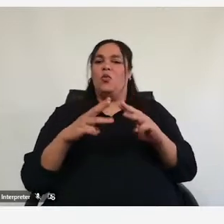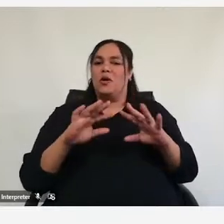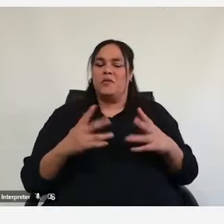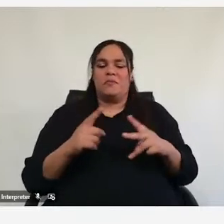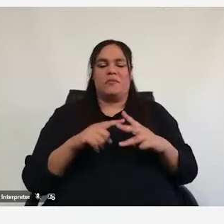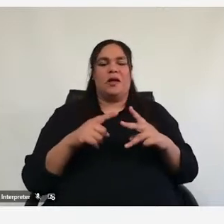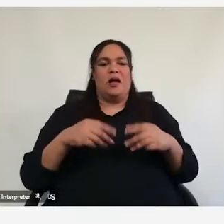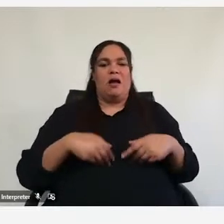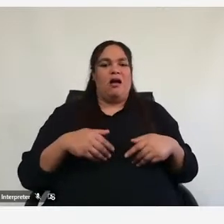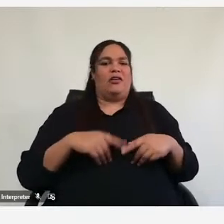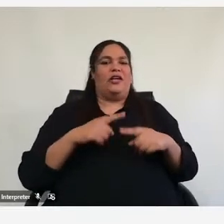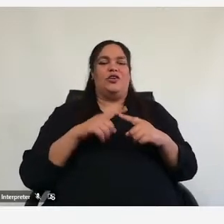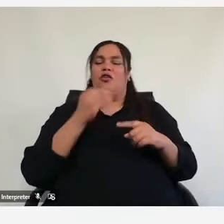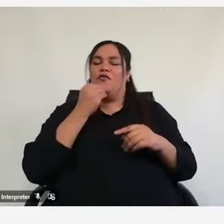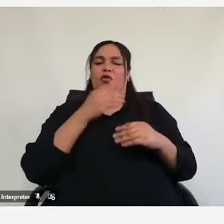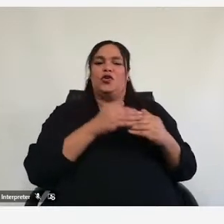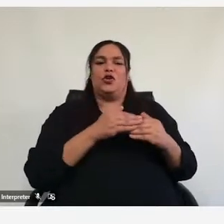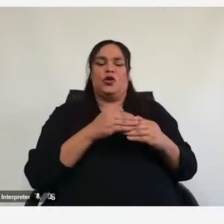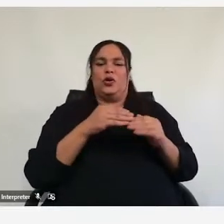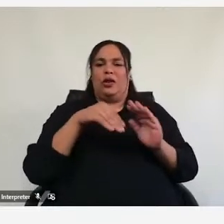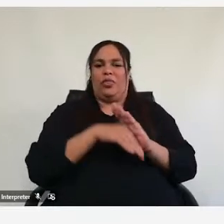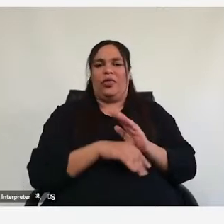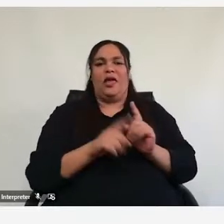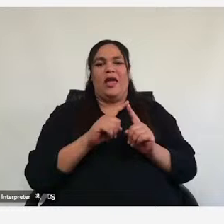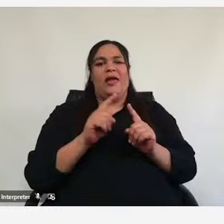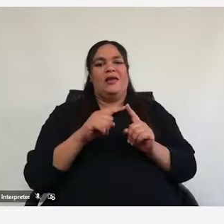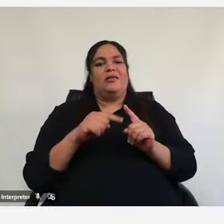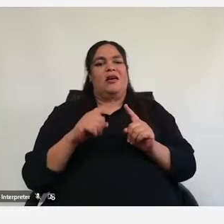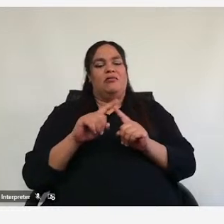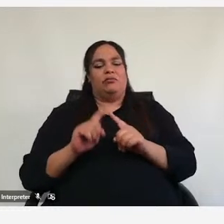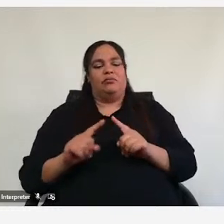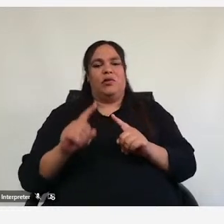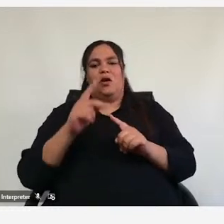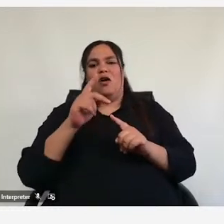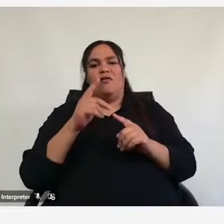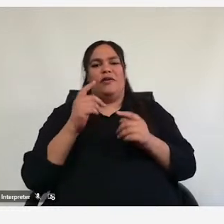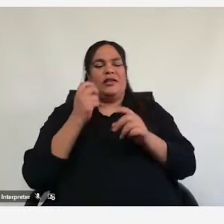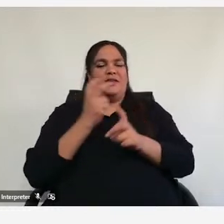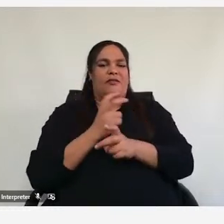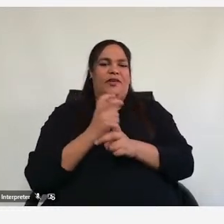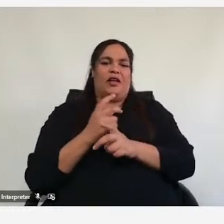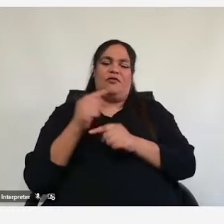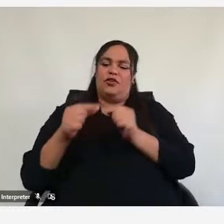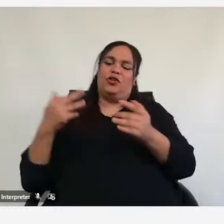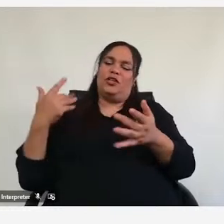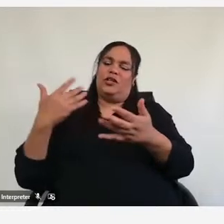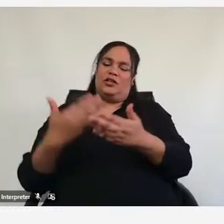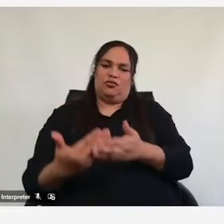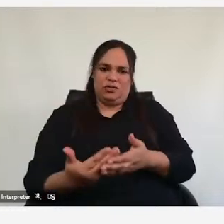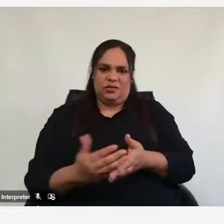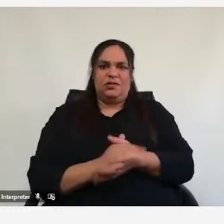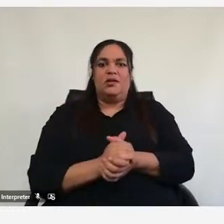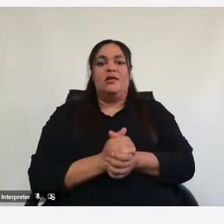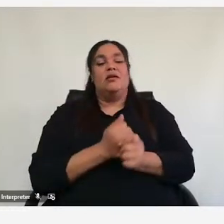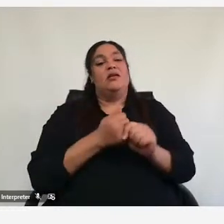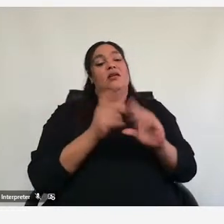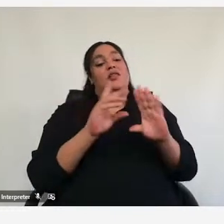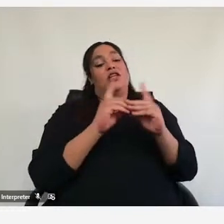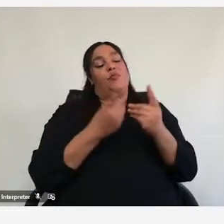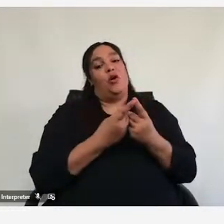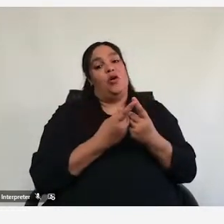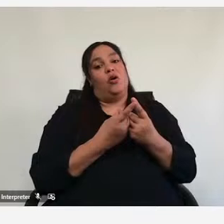armoede, voedselsekuriteit en die risiko van 'n kringloop van swaar kry oor generasies. Die Departement van